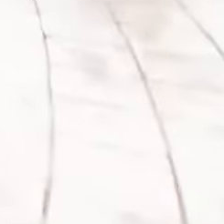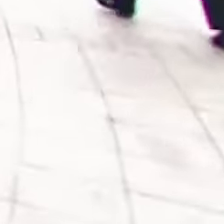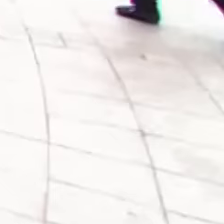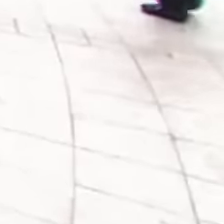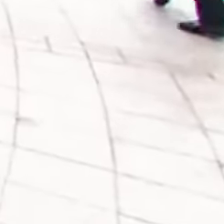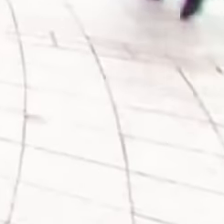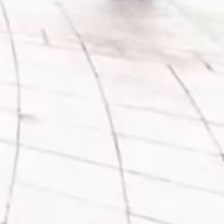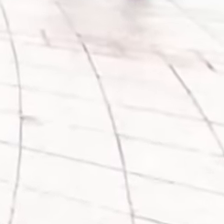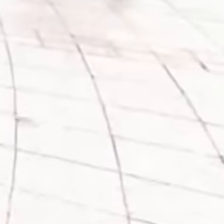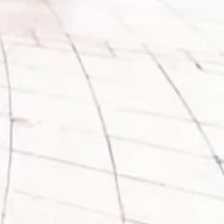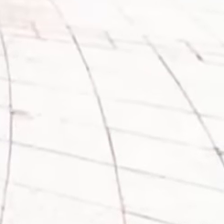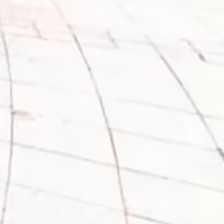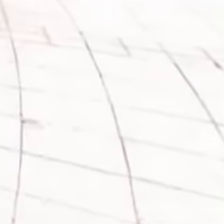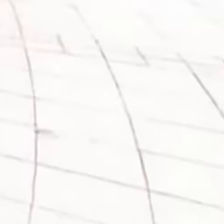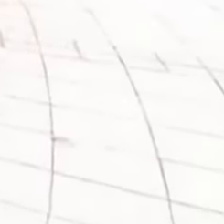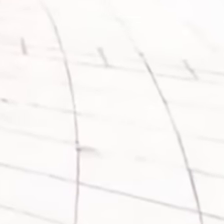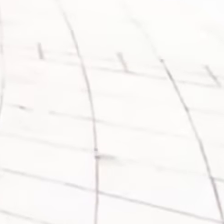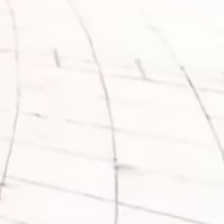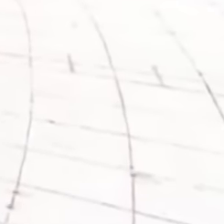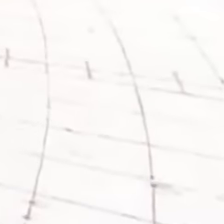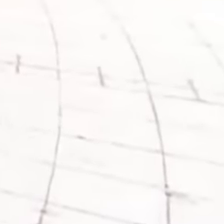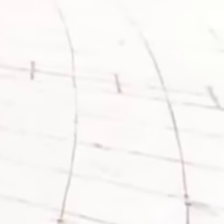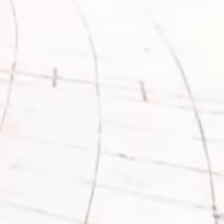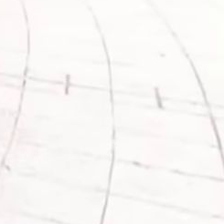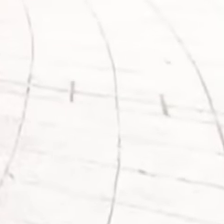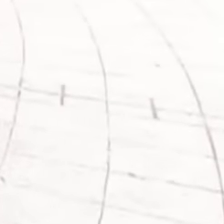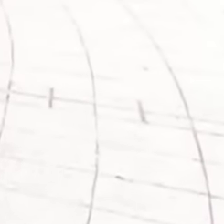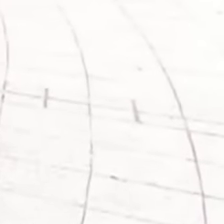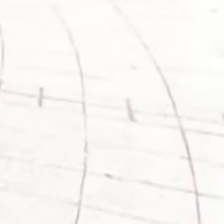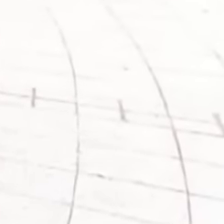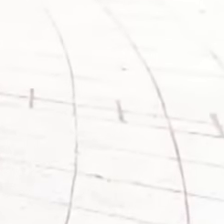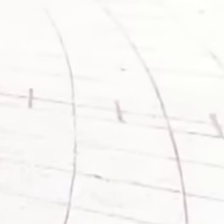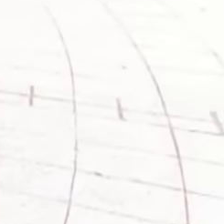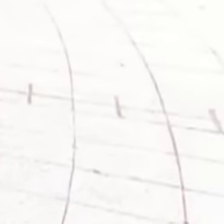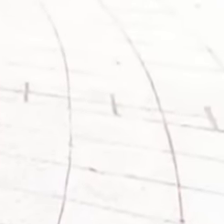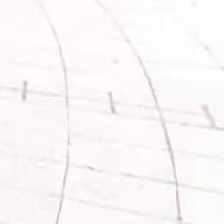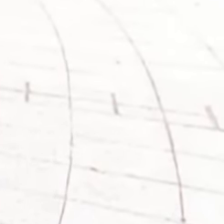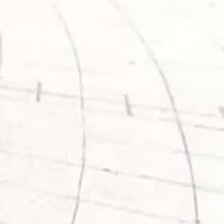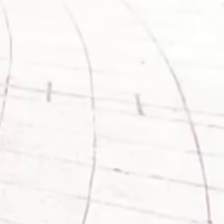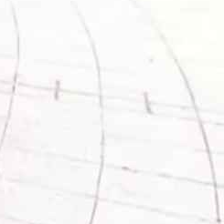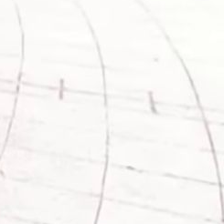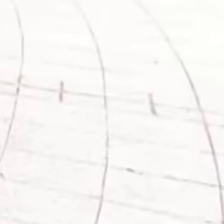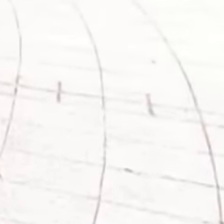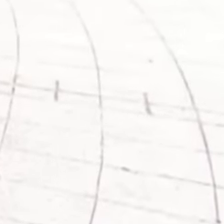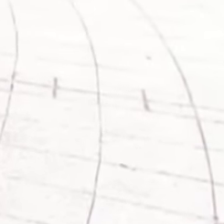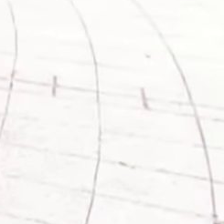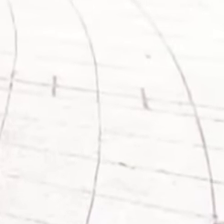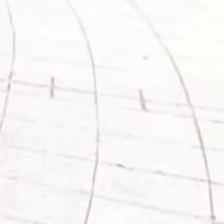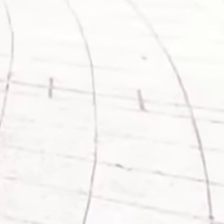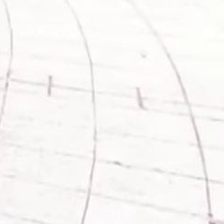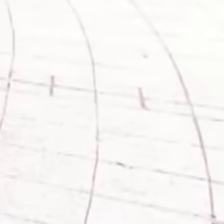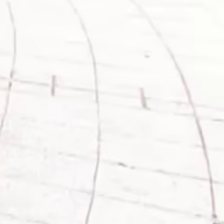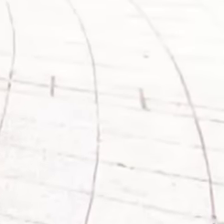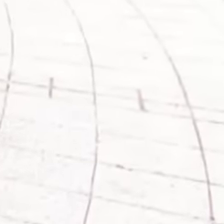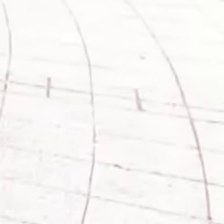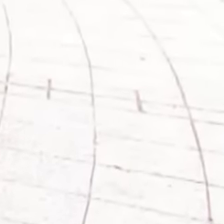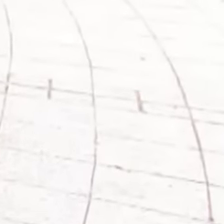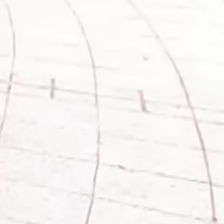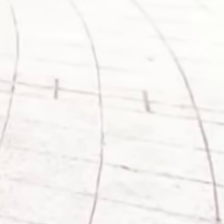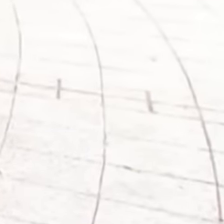김진의 도지 쇼에 오신 여러분 반갑습니다 김입니다 저 오늘도 저희 도지 쇼 오픈 스튜디오 앞에 나왔습니다 문다 씨 음주운전